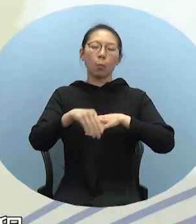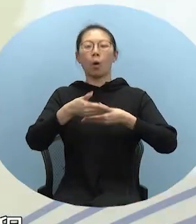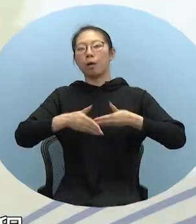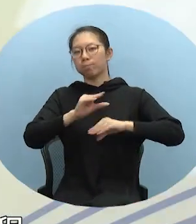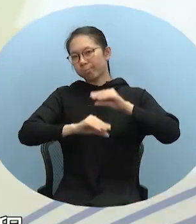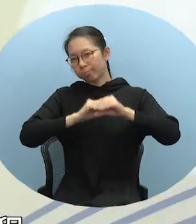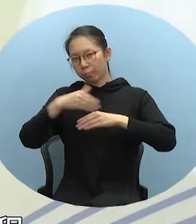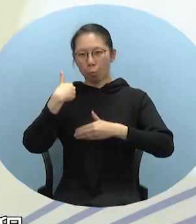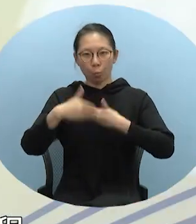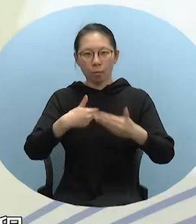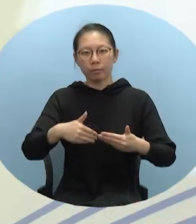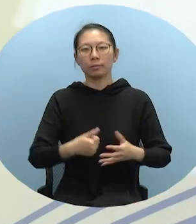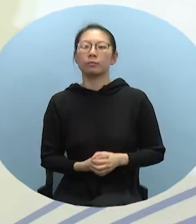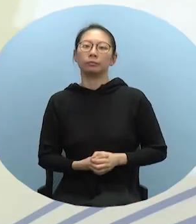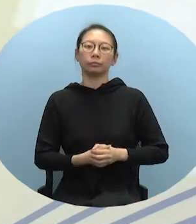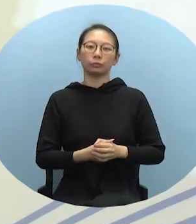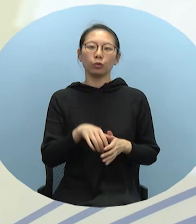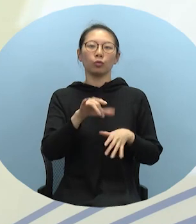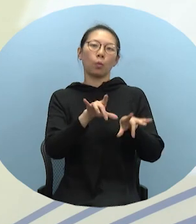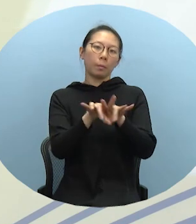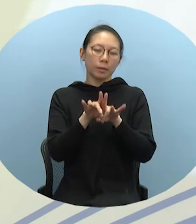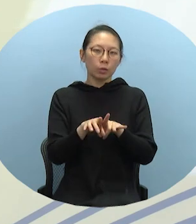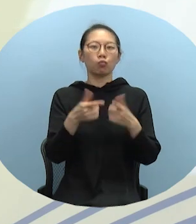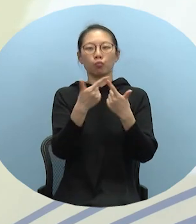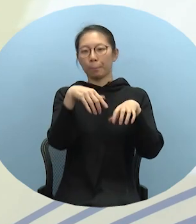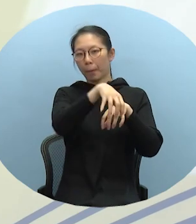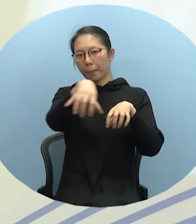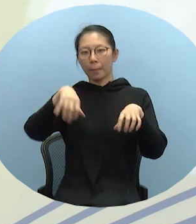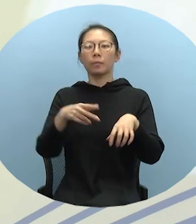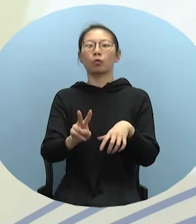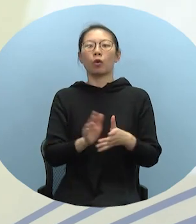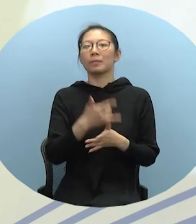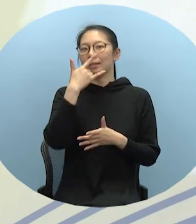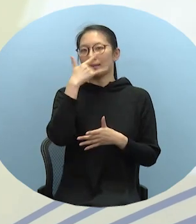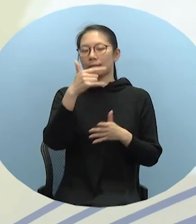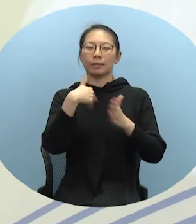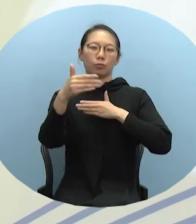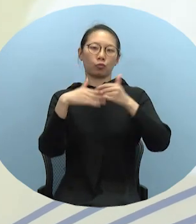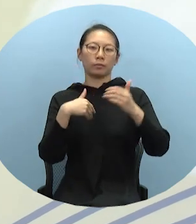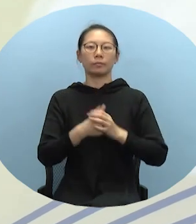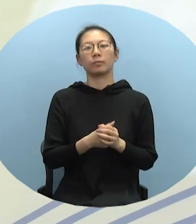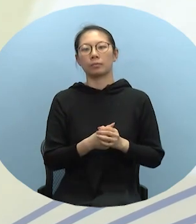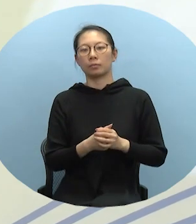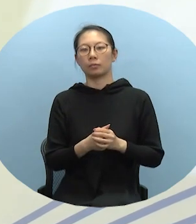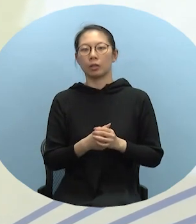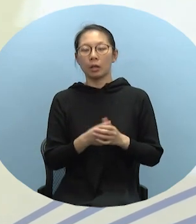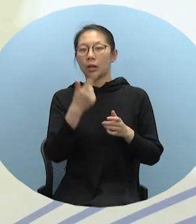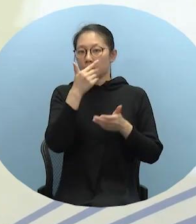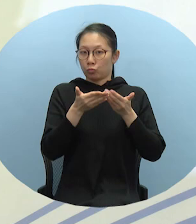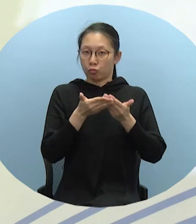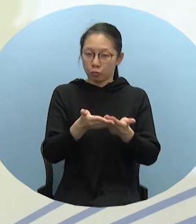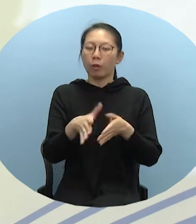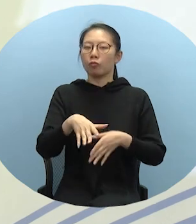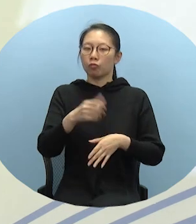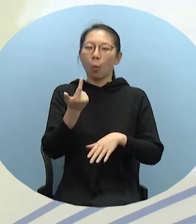埋建造嘅过程、用料同埋配备方面咧，都采用咗崭新嘅技术，令到新船可以